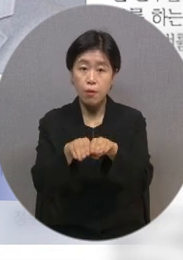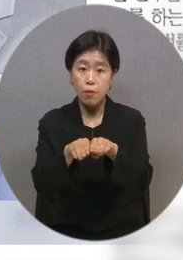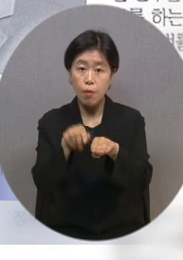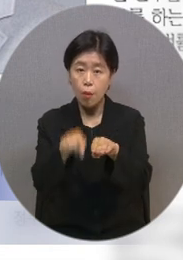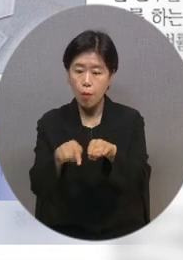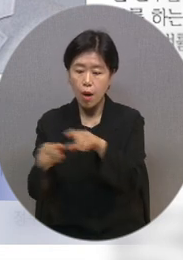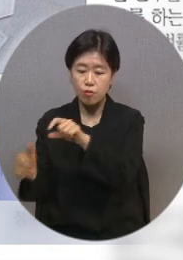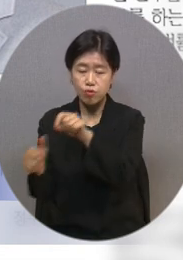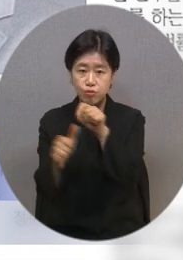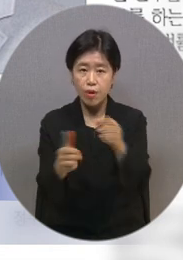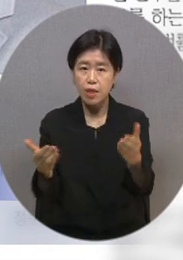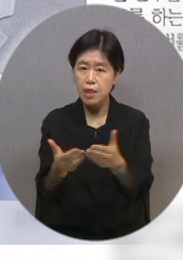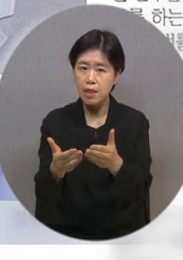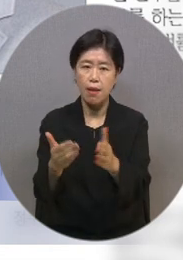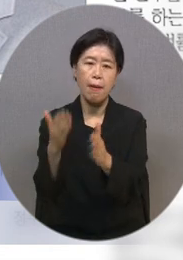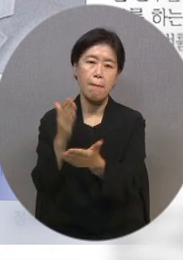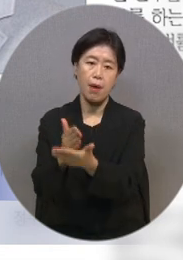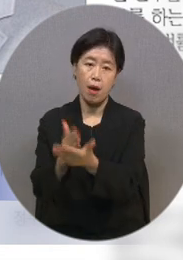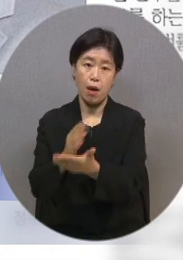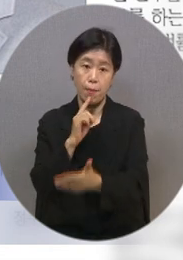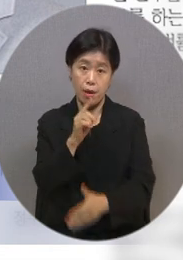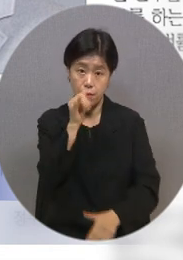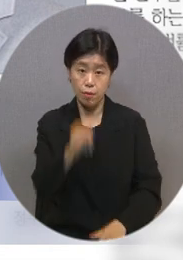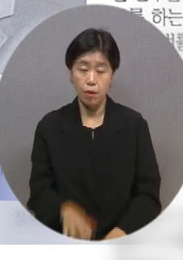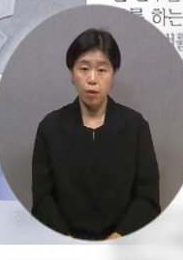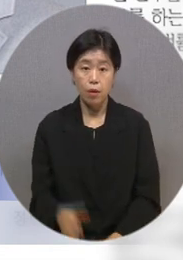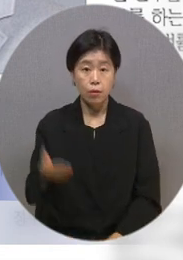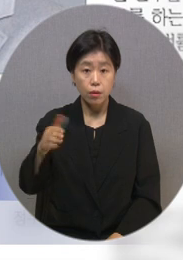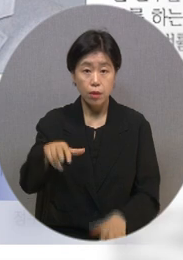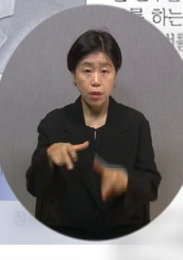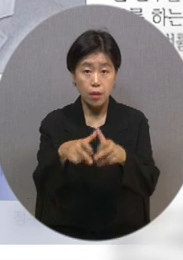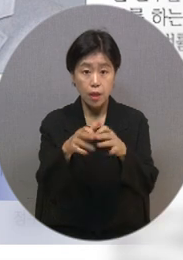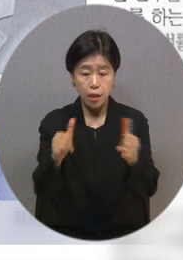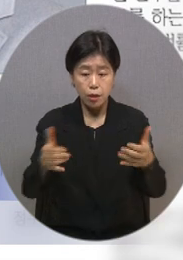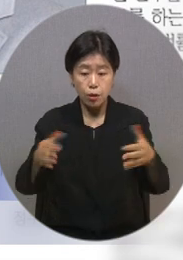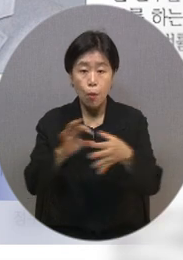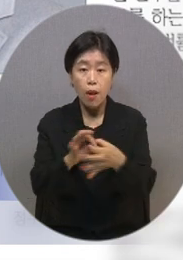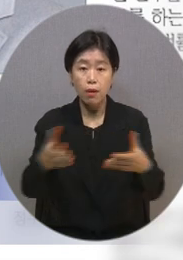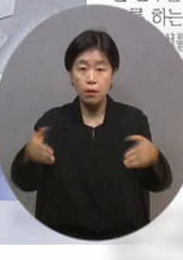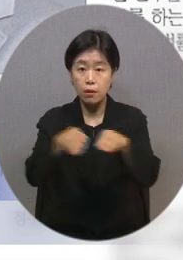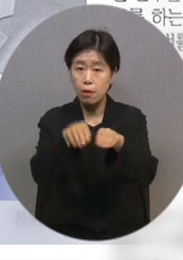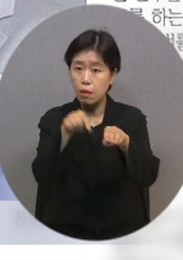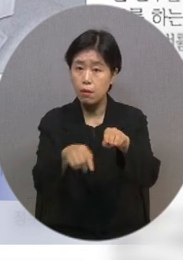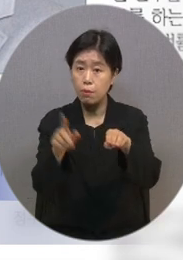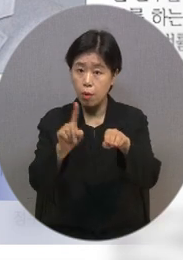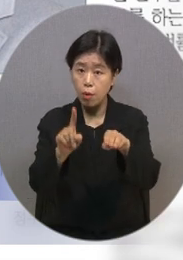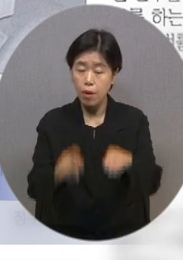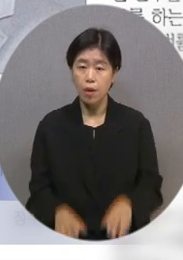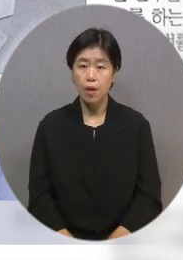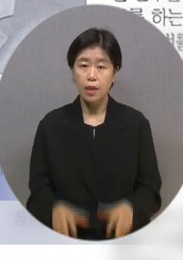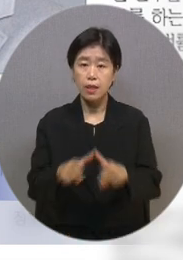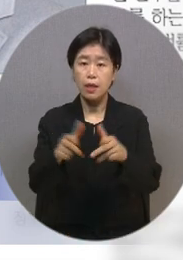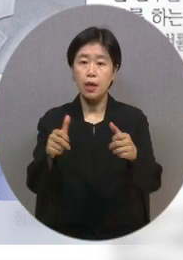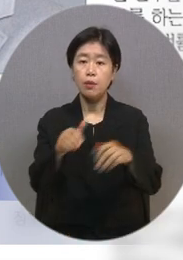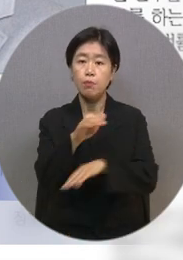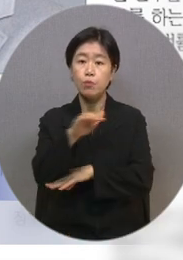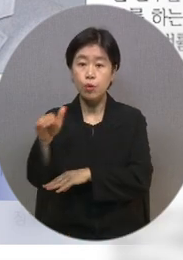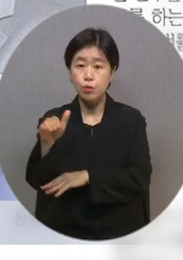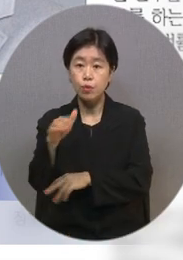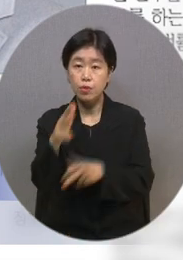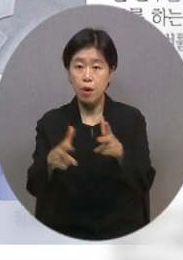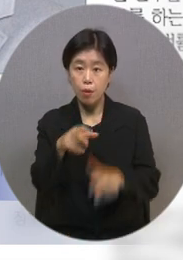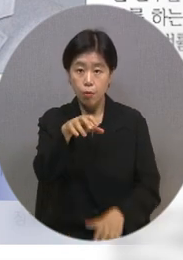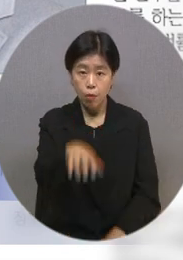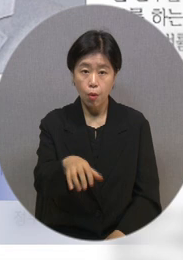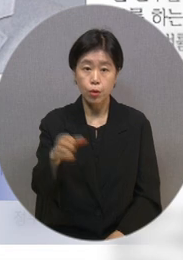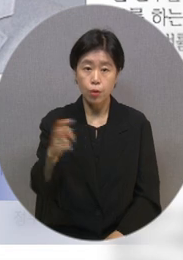규정하고 있는데요 다만 여기서 말하는 장애인 관련 기관에는 장애인 표준 사업장이나 특별